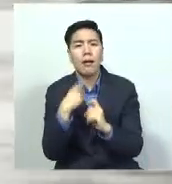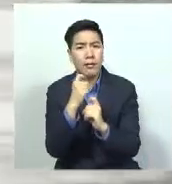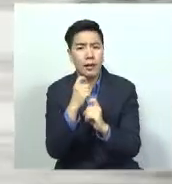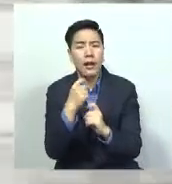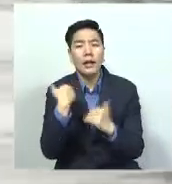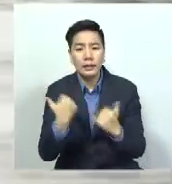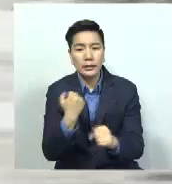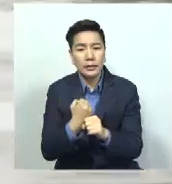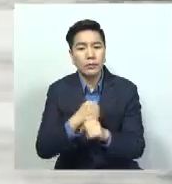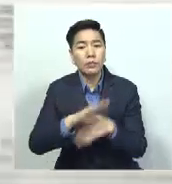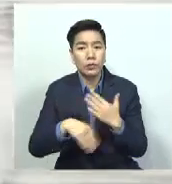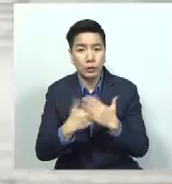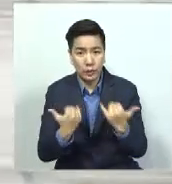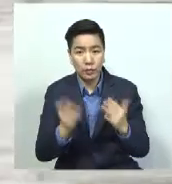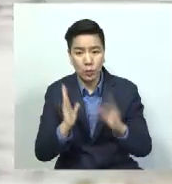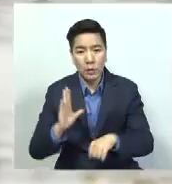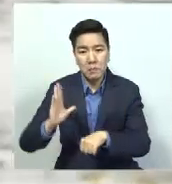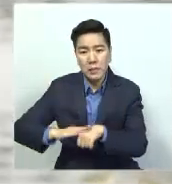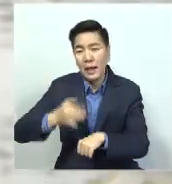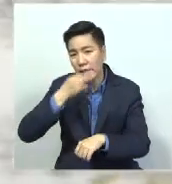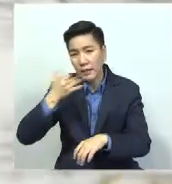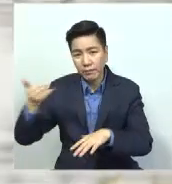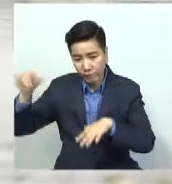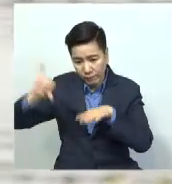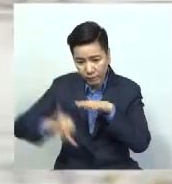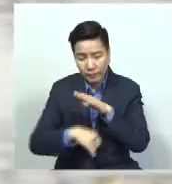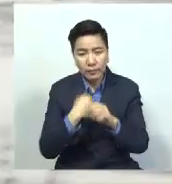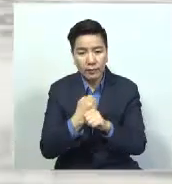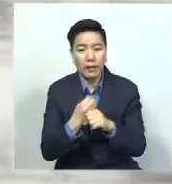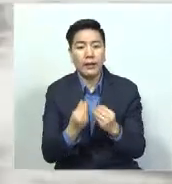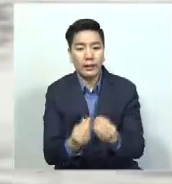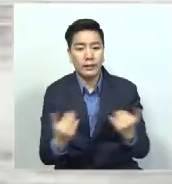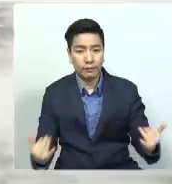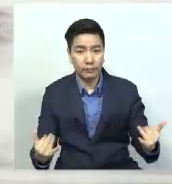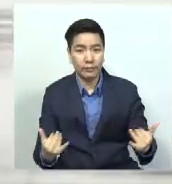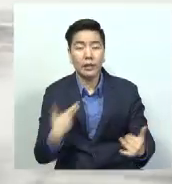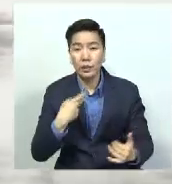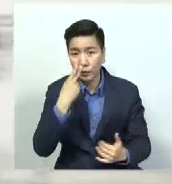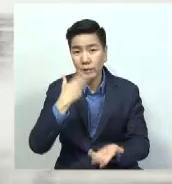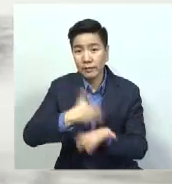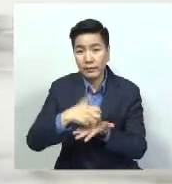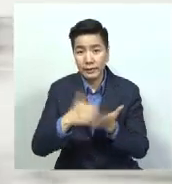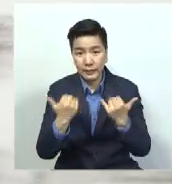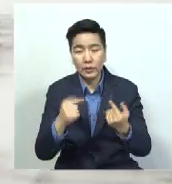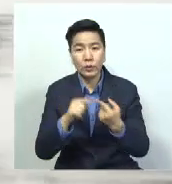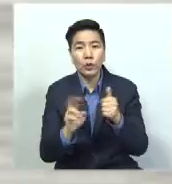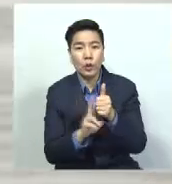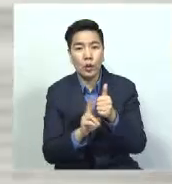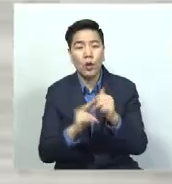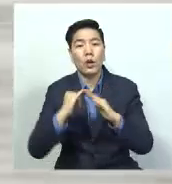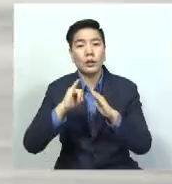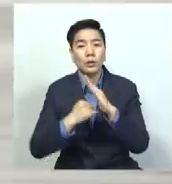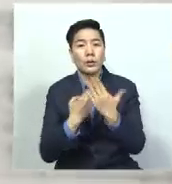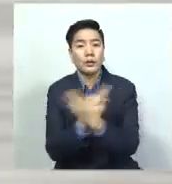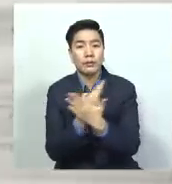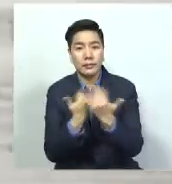ไรก็ตามทุกปฏิบัติการจะมีหน่วยงานที่เป็นมืออาชีพดำเนินการเพื่อความปลอดภัยฟังการยืนยันประเด็นเพิ่มเติมจากรอง